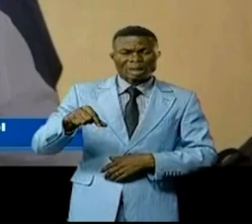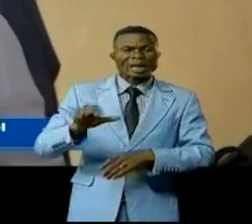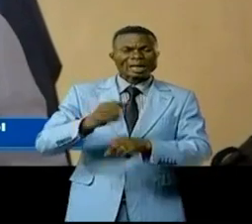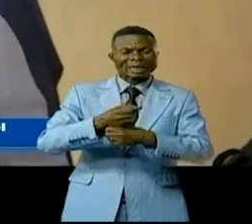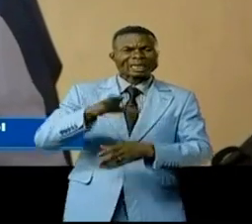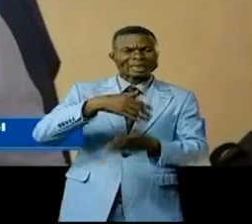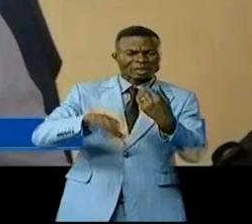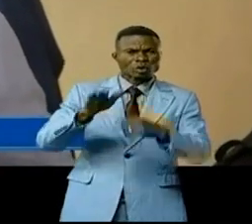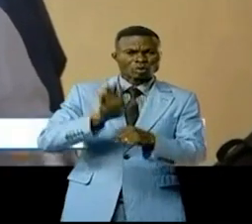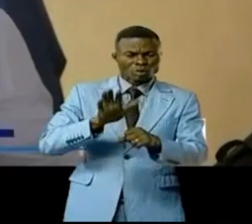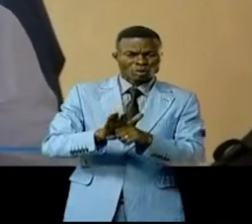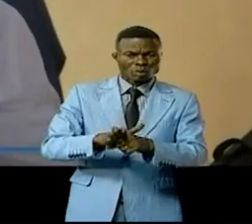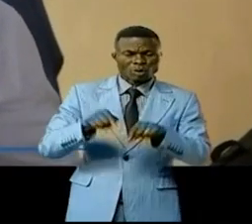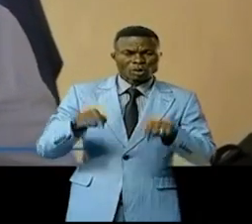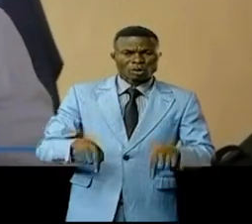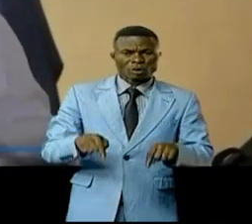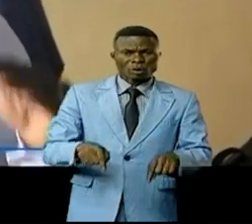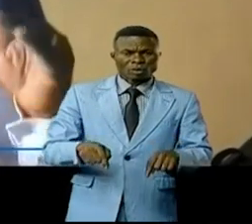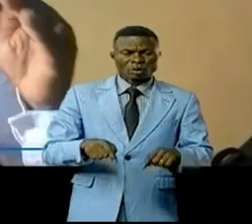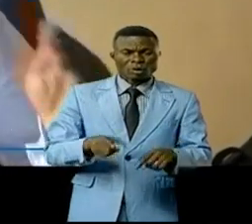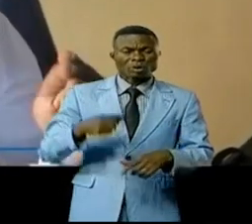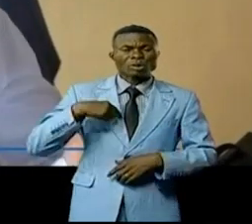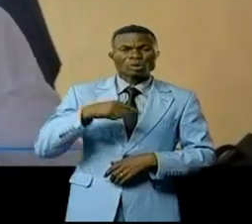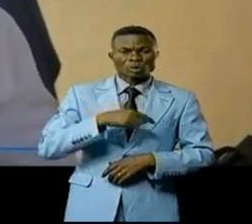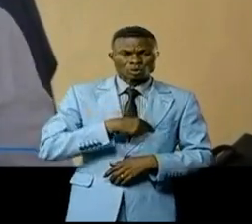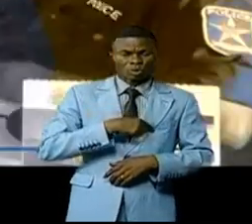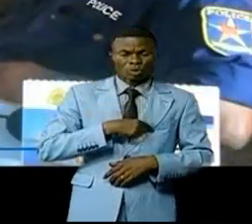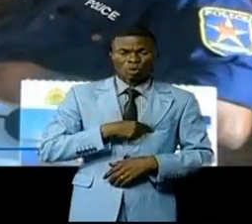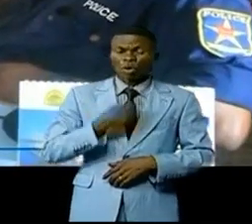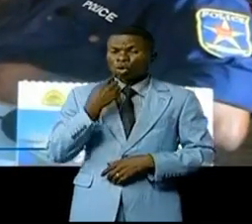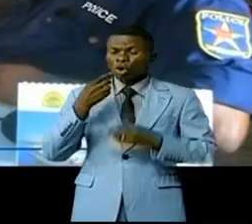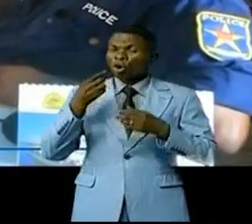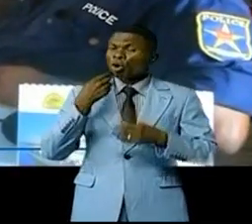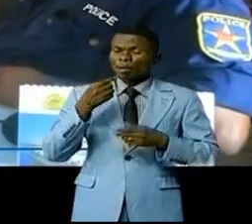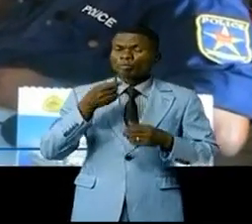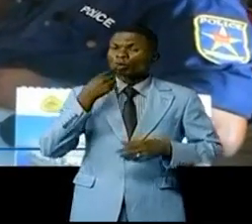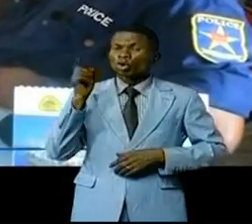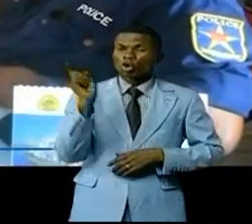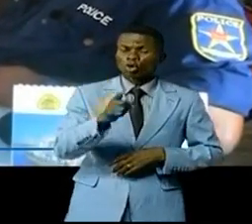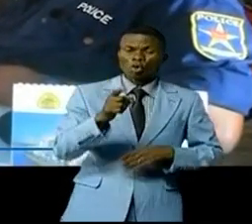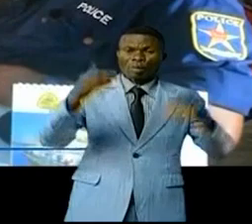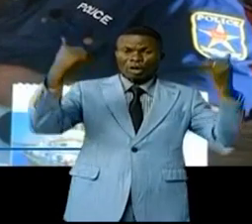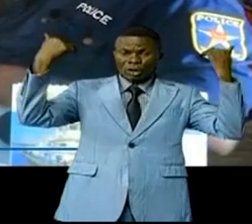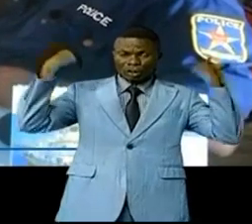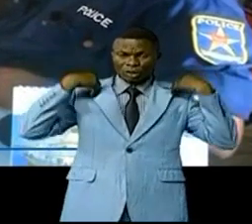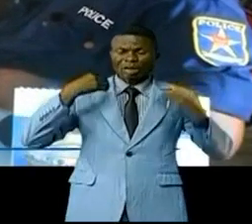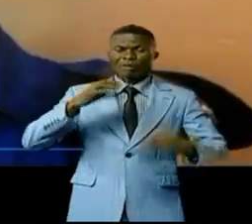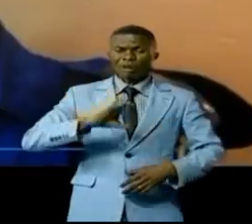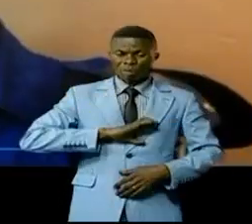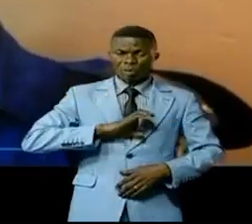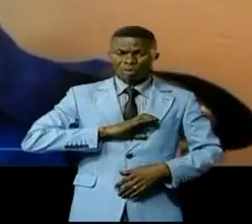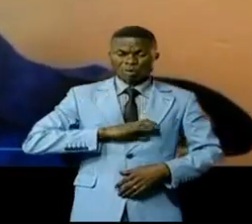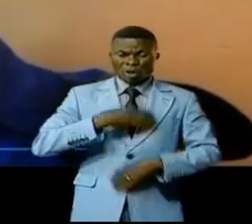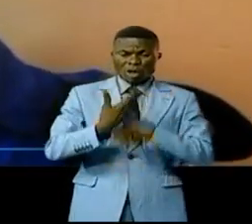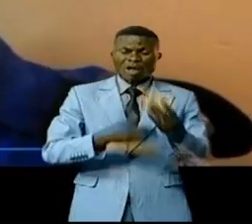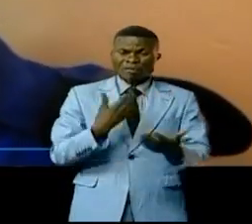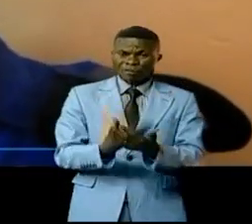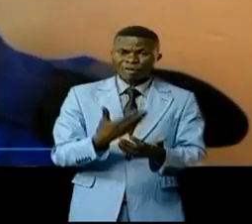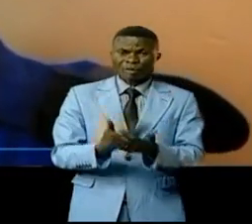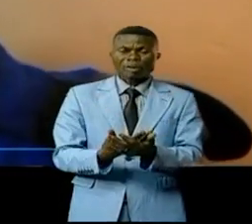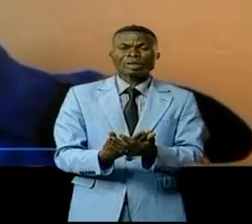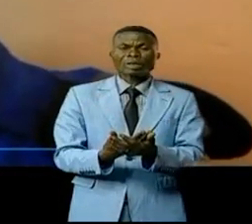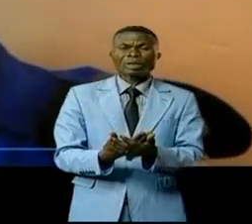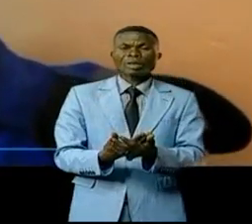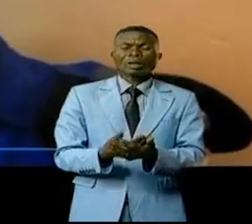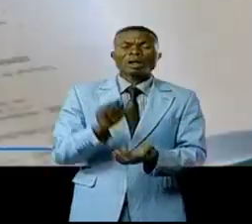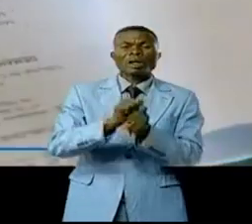maintenant les troubles ou des pagailles. Et nous avons instruit au commandant Siat qu'est de régler le plus vite possible